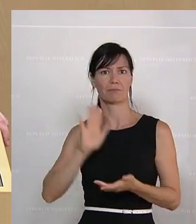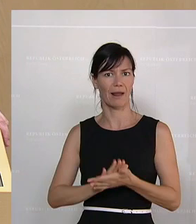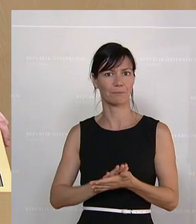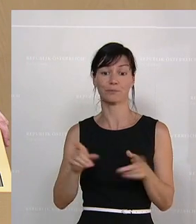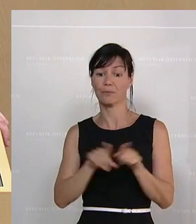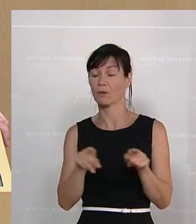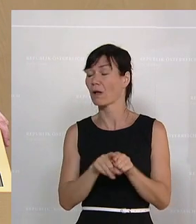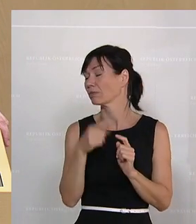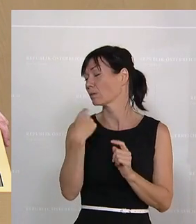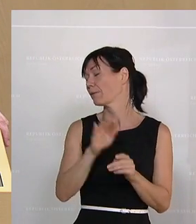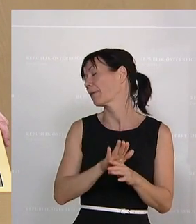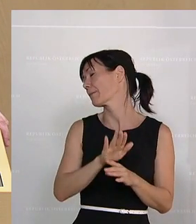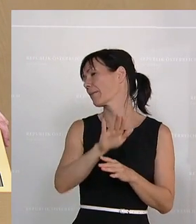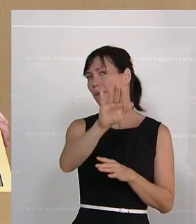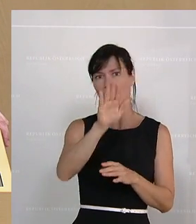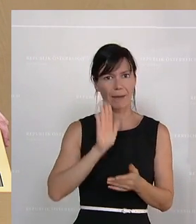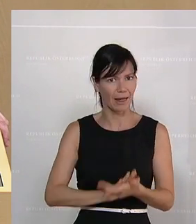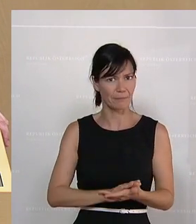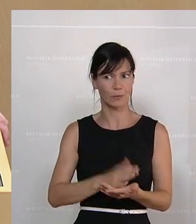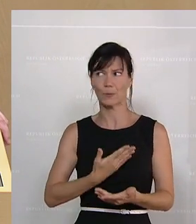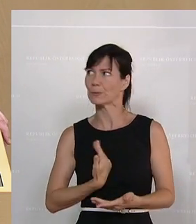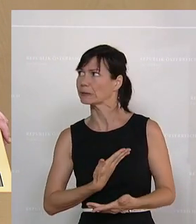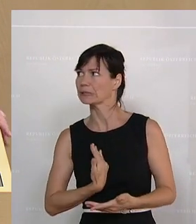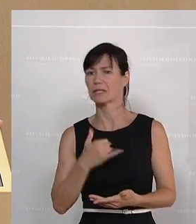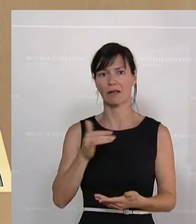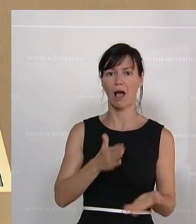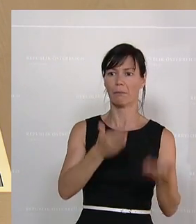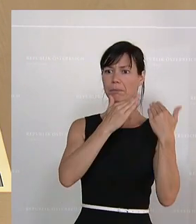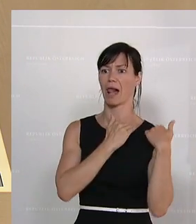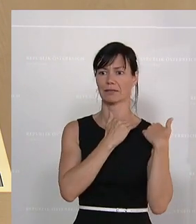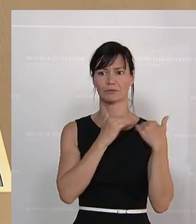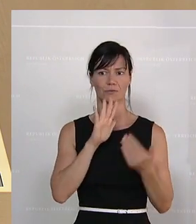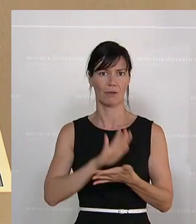mit entsprechend hohen teuerung und sicherheit sondern nach hohen belastung